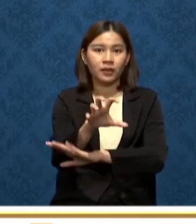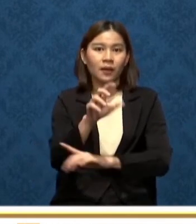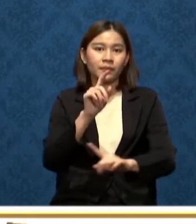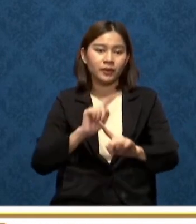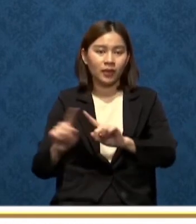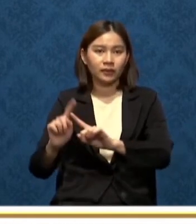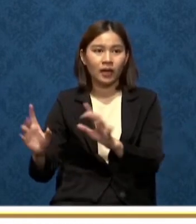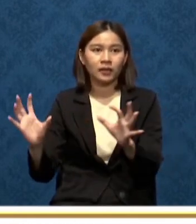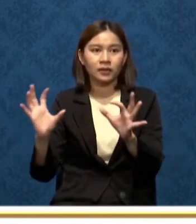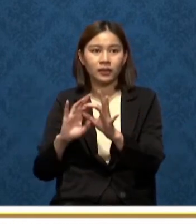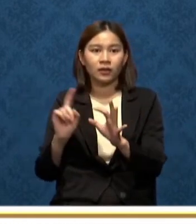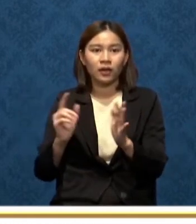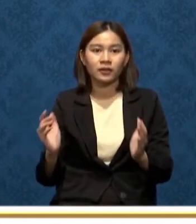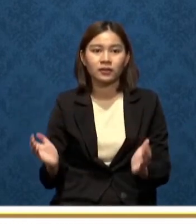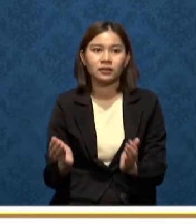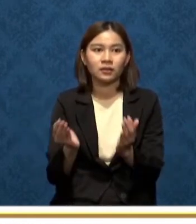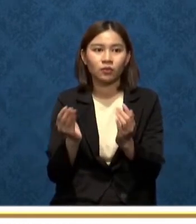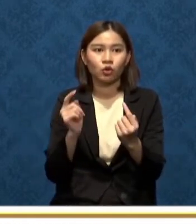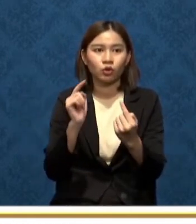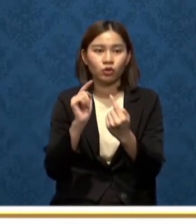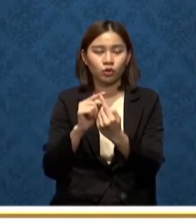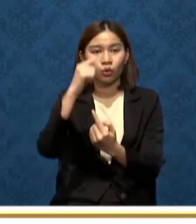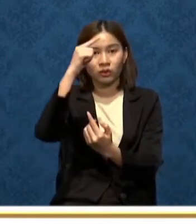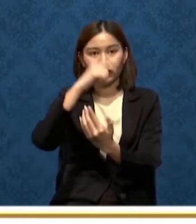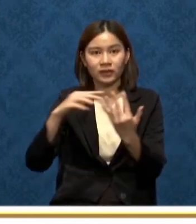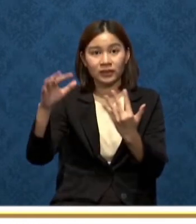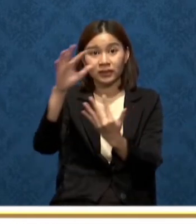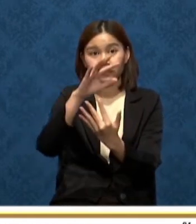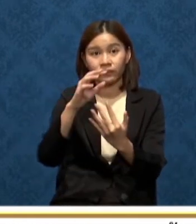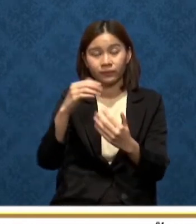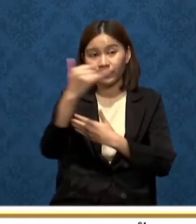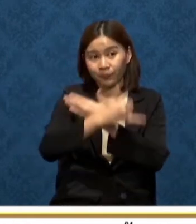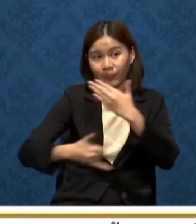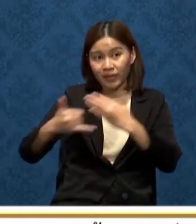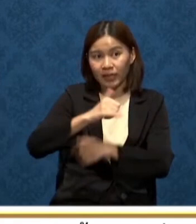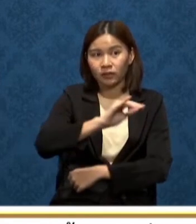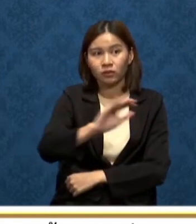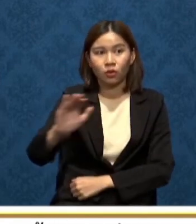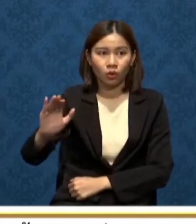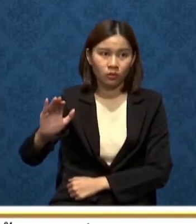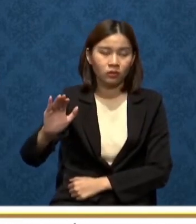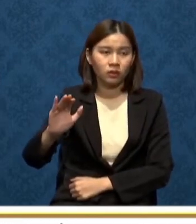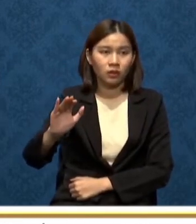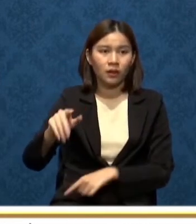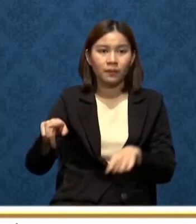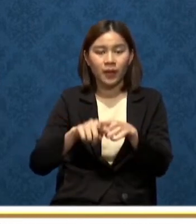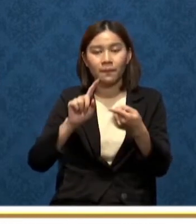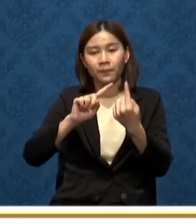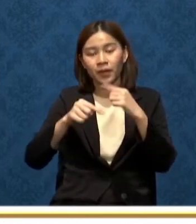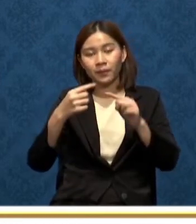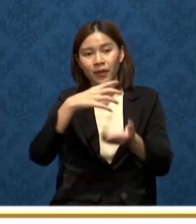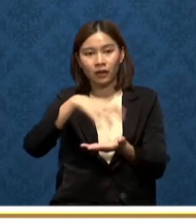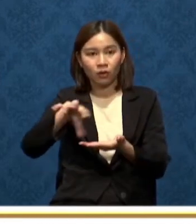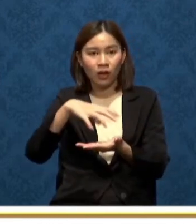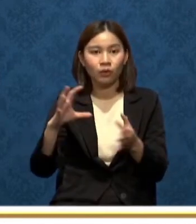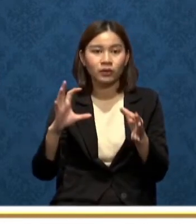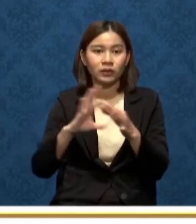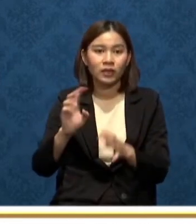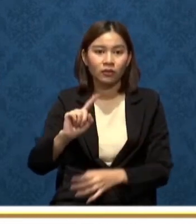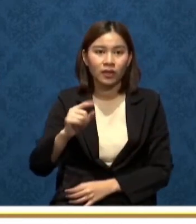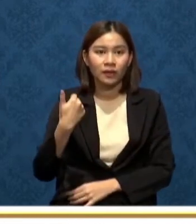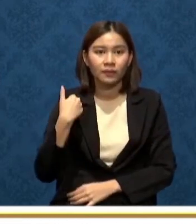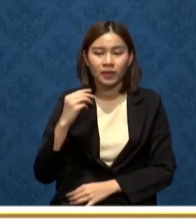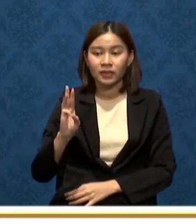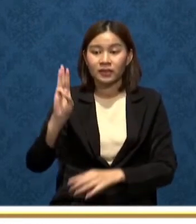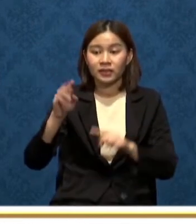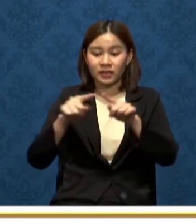ที่เกี่วกับการผักดันกับประเทศหรือพูดง่ายว่า อย่ที่เพื่อนไหลท่านไดพูดไปวามัมีเรื่องเกยวกับอนุ